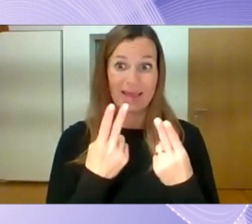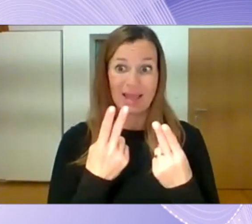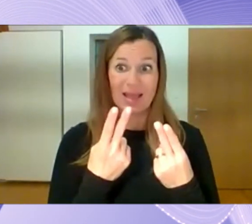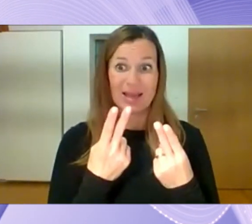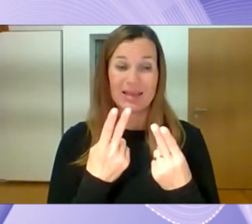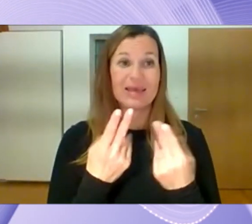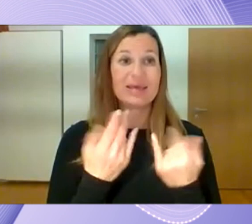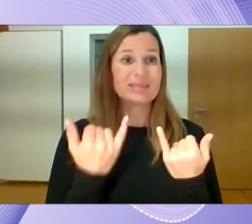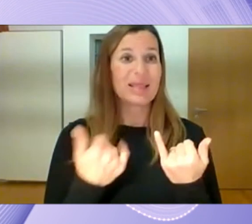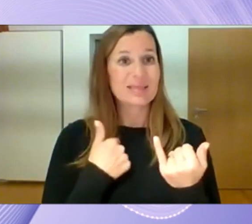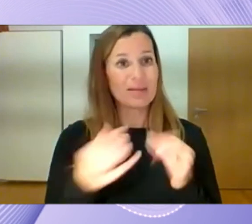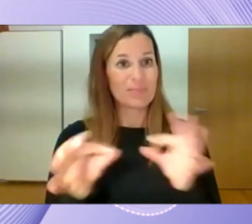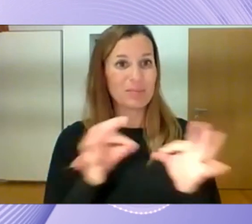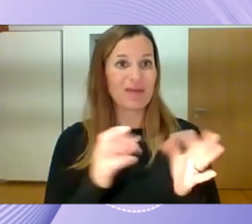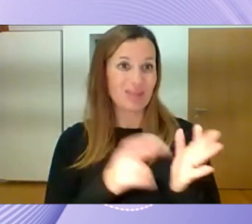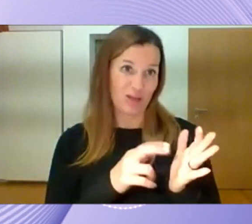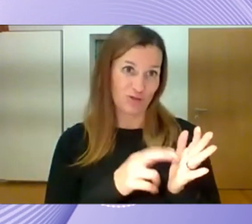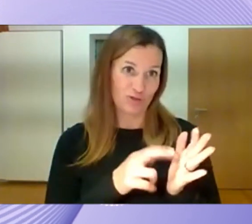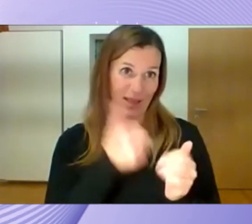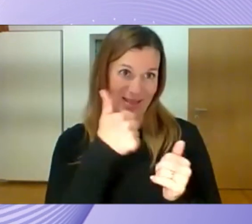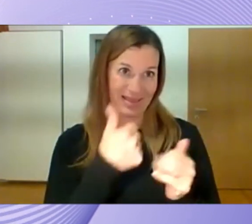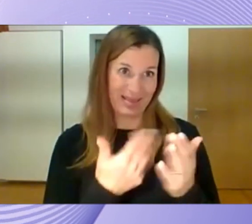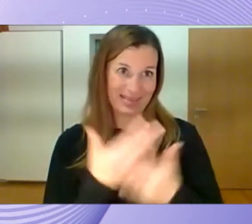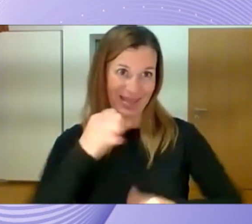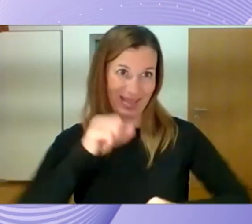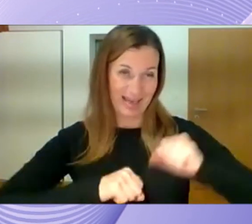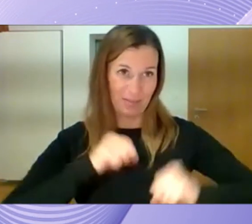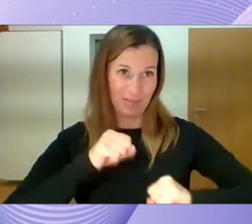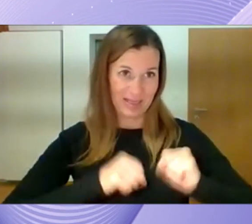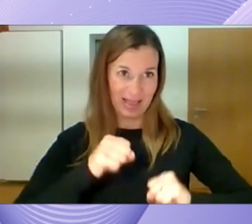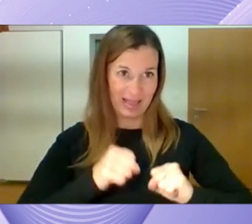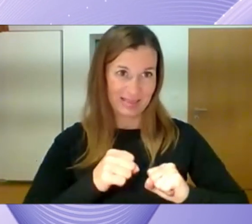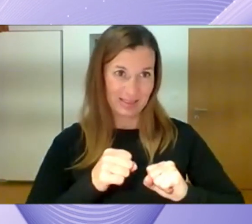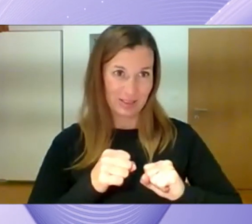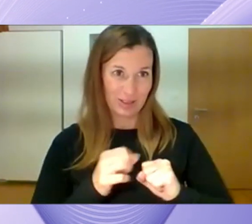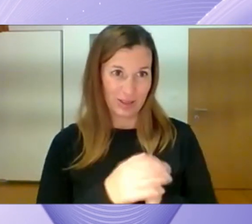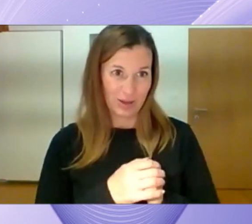še enega za rehabilitacijo, ampak če prvi ni bil v redu za gledati, potem bom tega spustila.